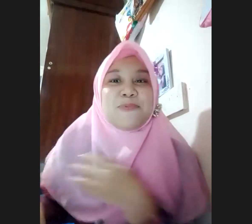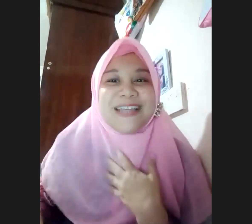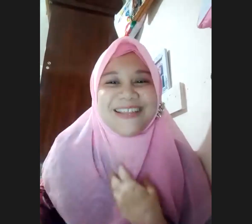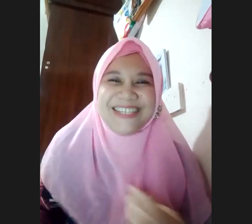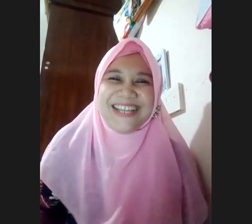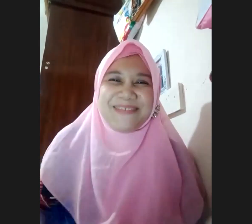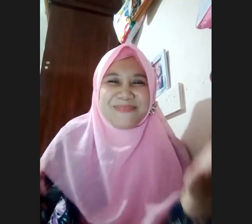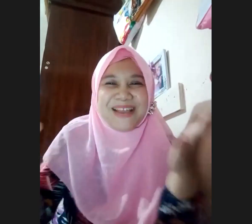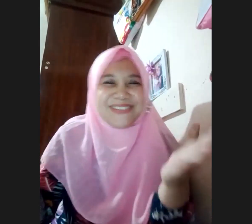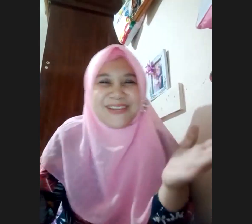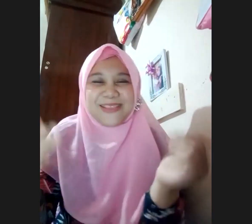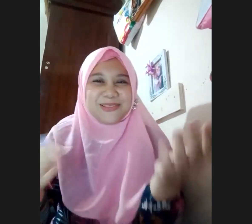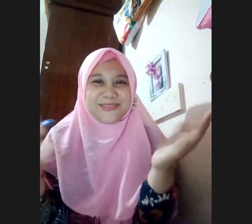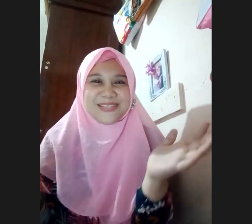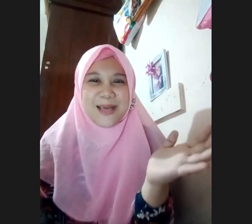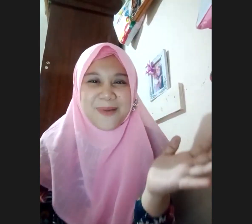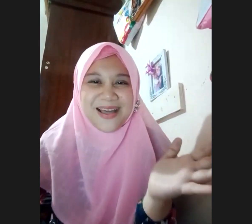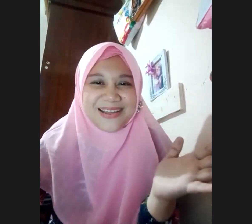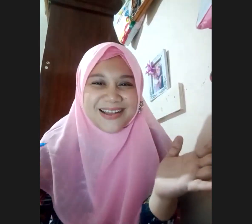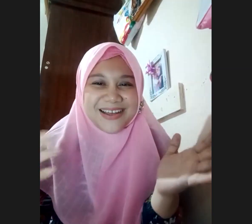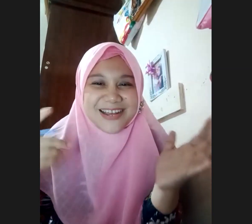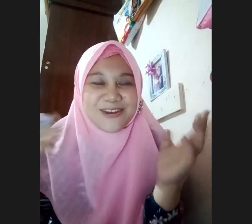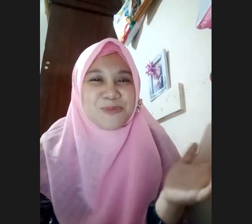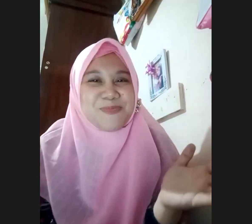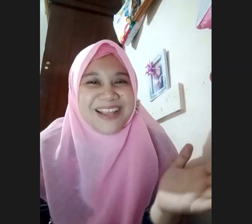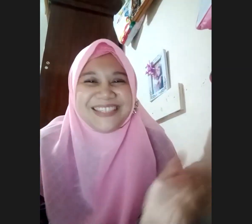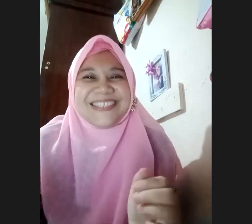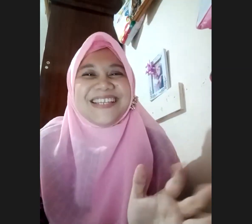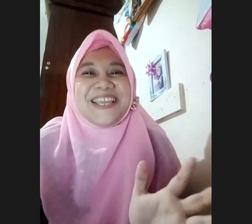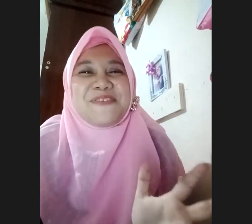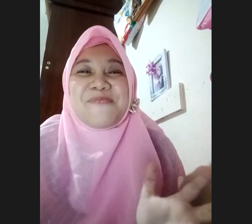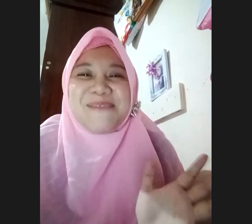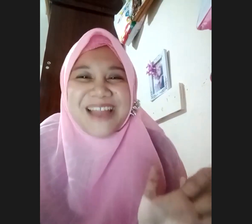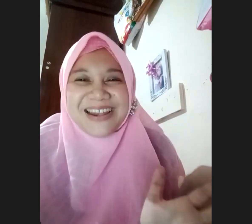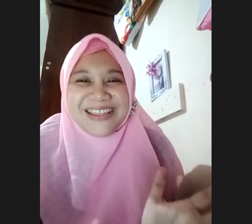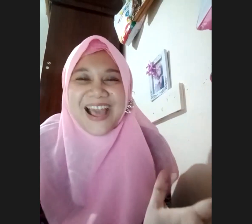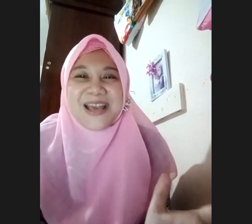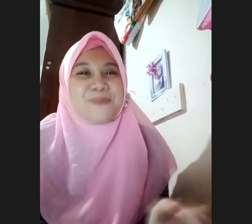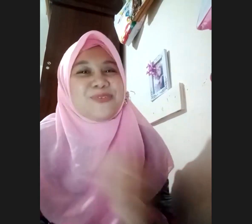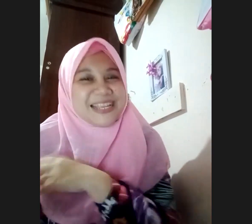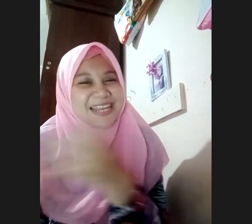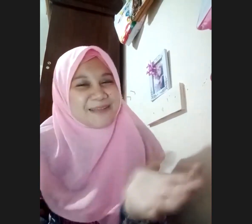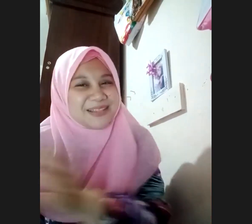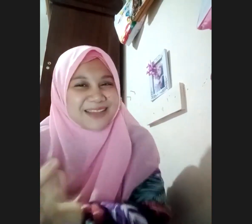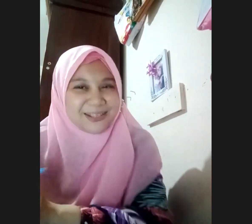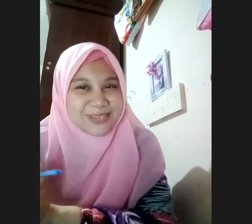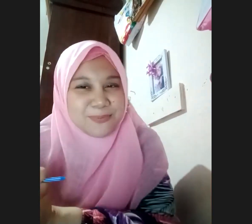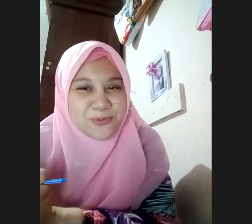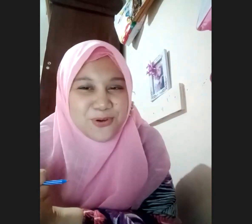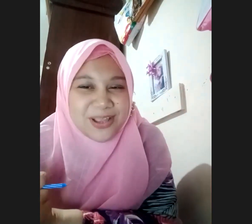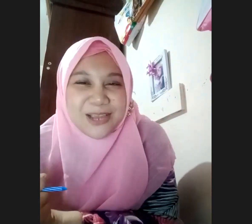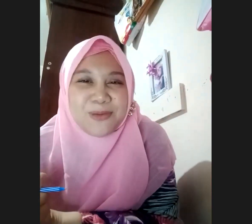diisiin pulsanya ya, tiba-tiba langsung dapat door prize giveaway berhadiah. Pulsanya ditambah